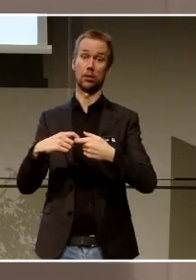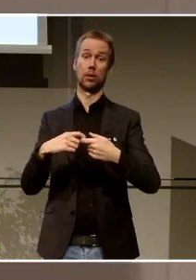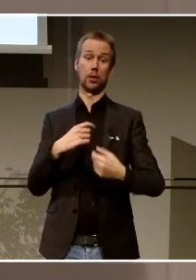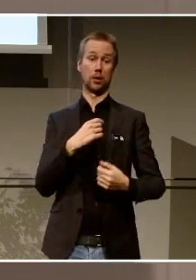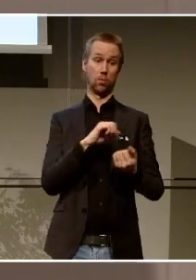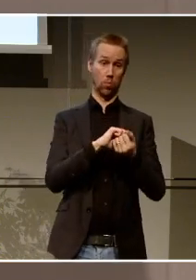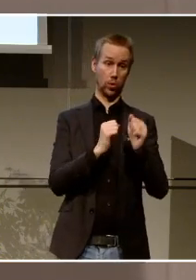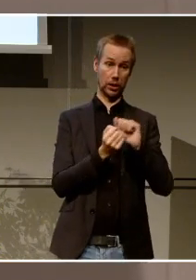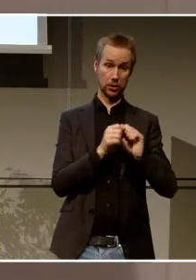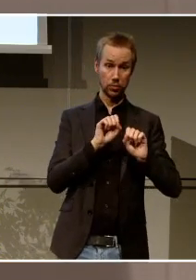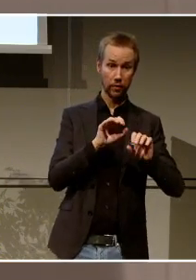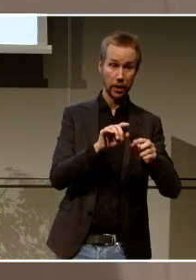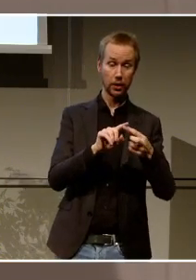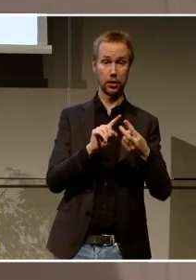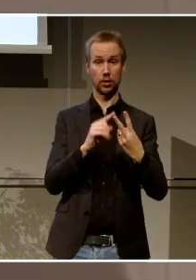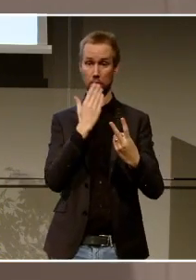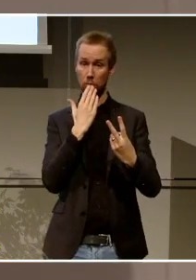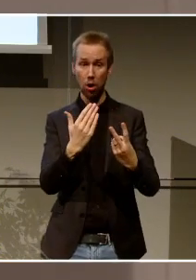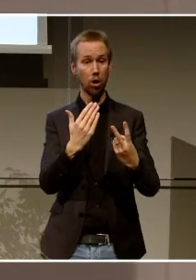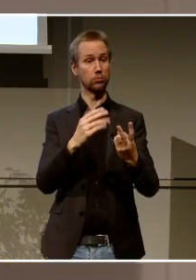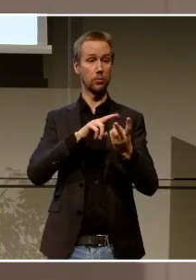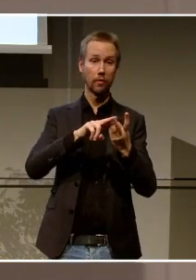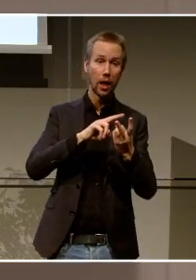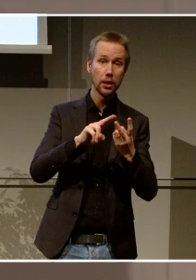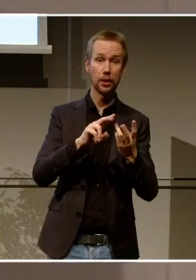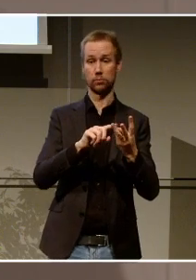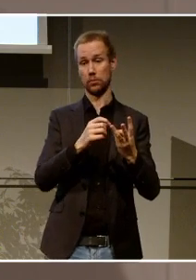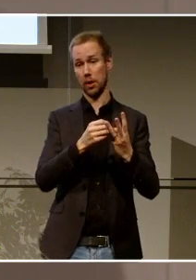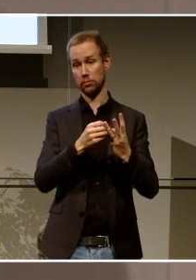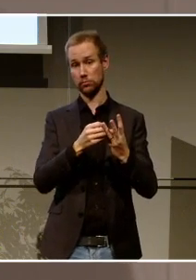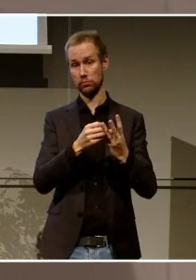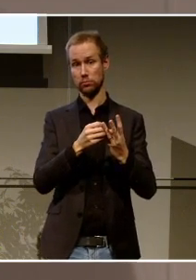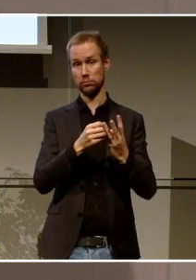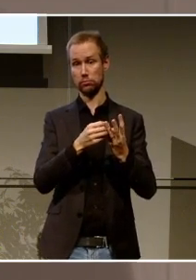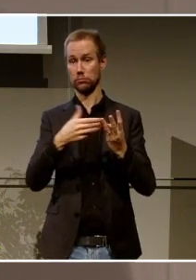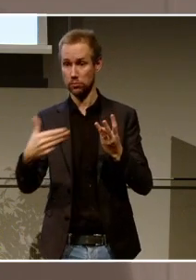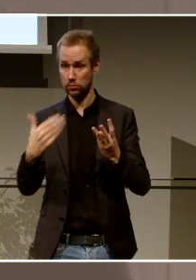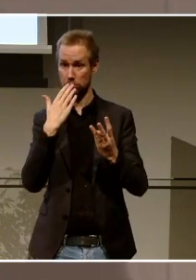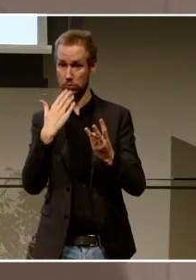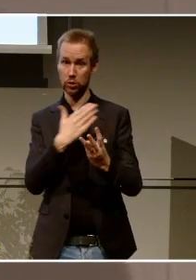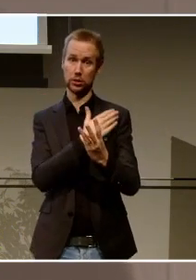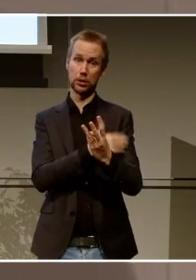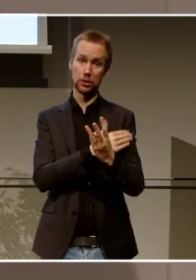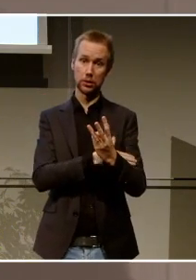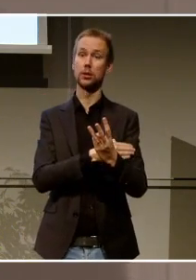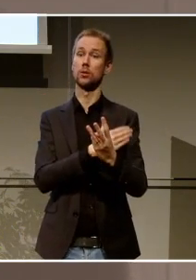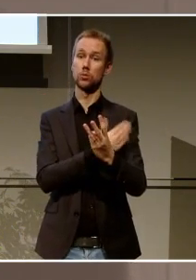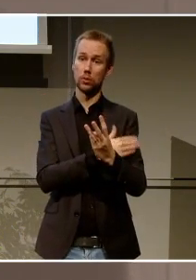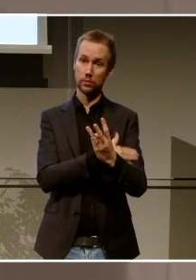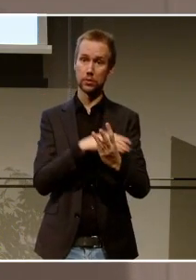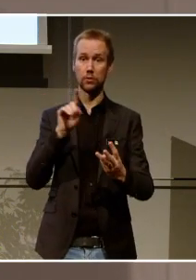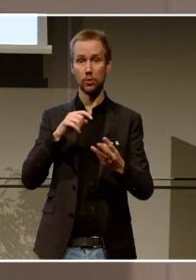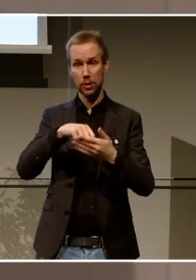god förvaltning till bra tjänster och service till medborgarna. Och här gäller det att få det att samspela både digitala och